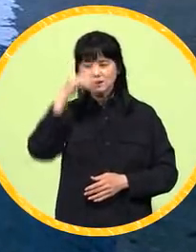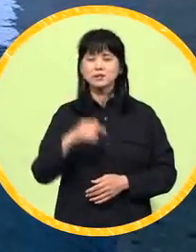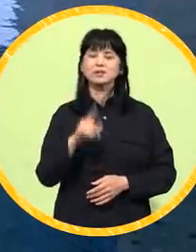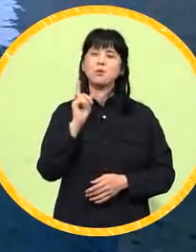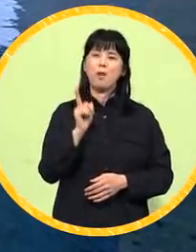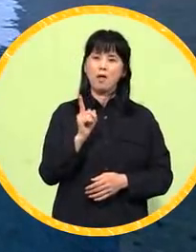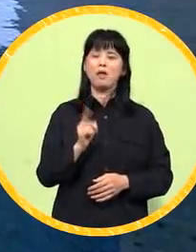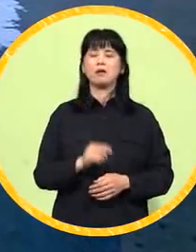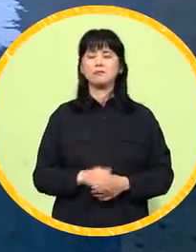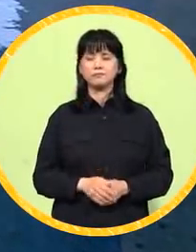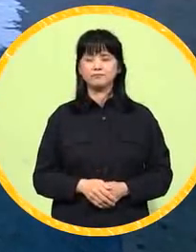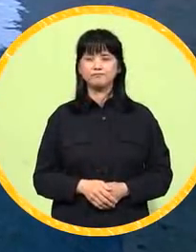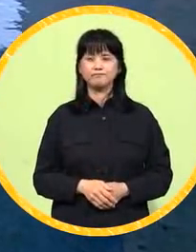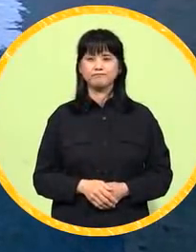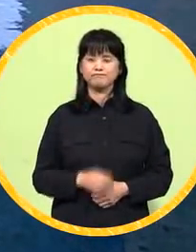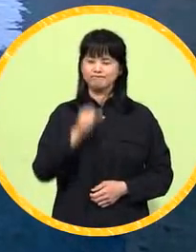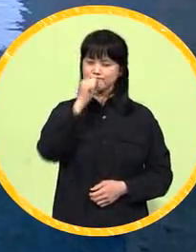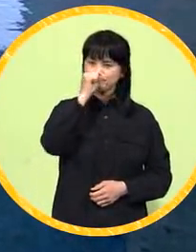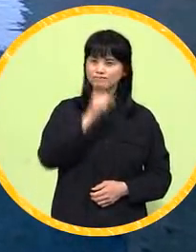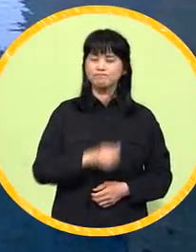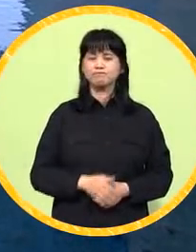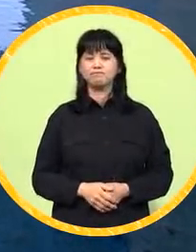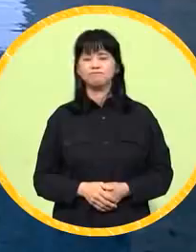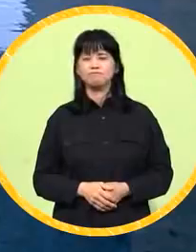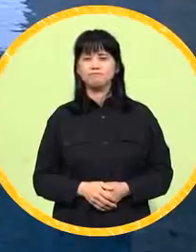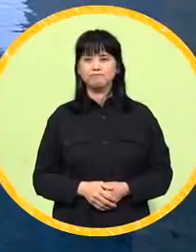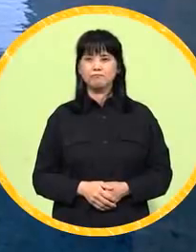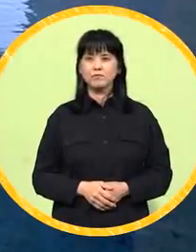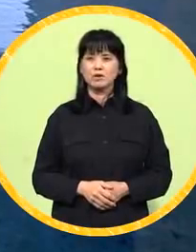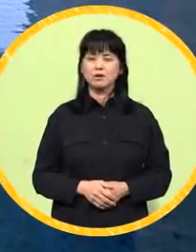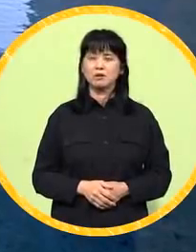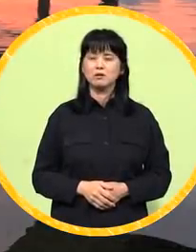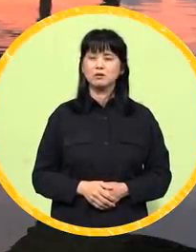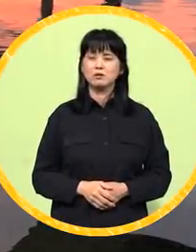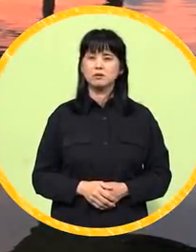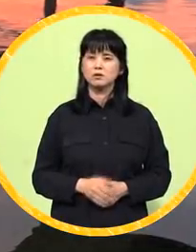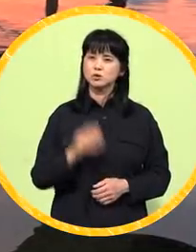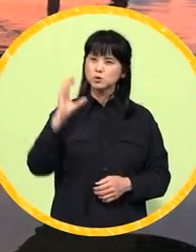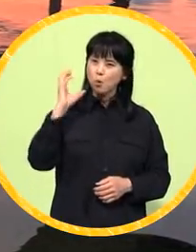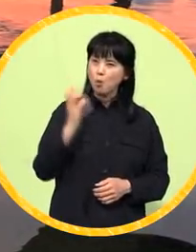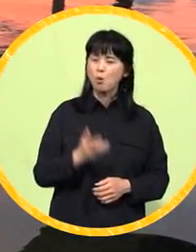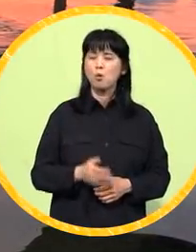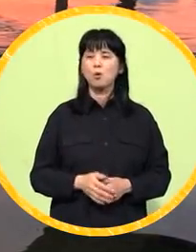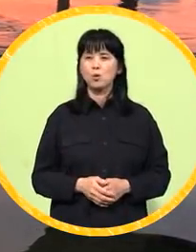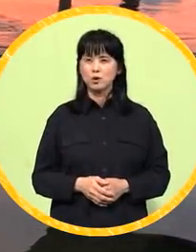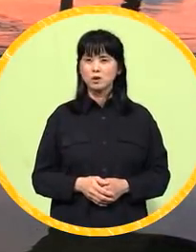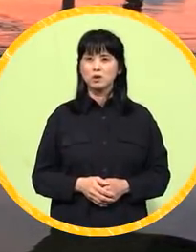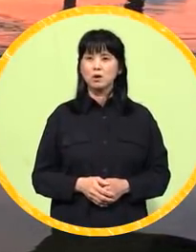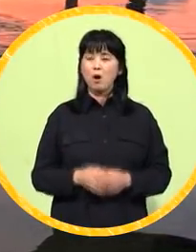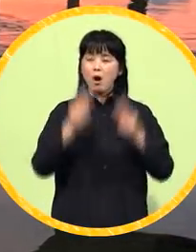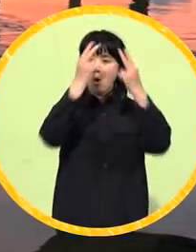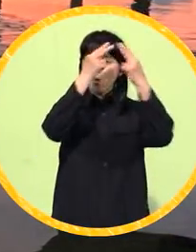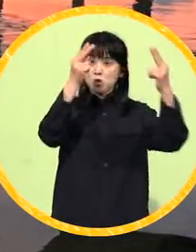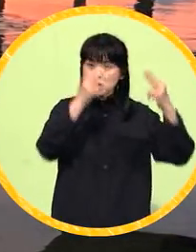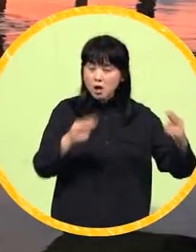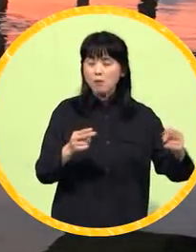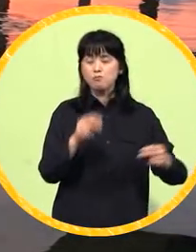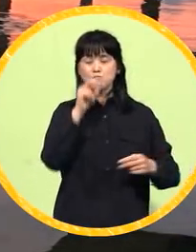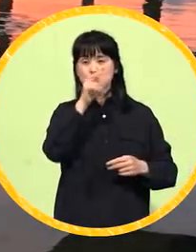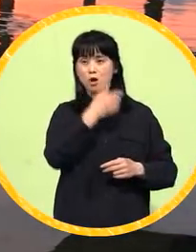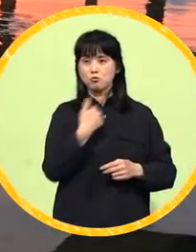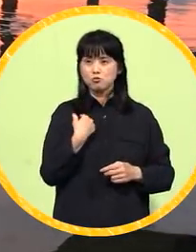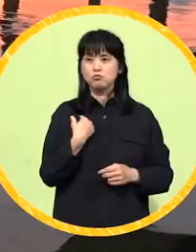これええええんんんこれはすごいなあ富士山が見えます